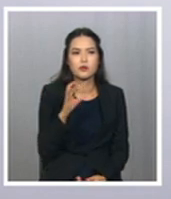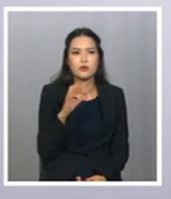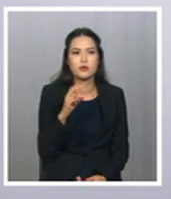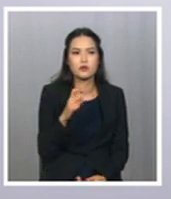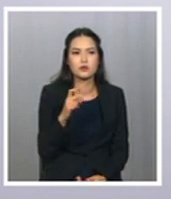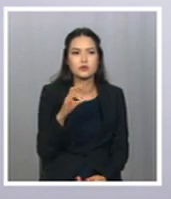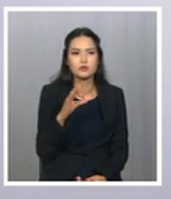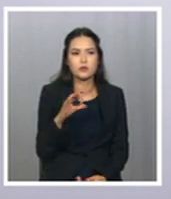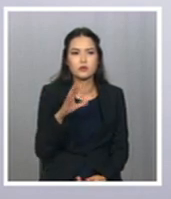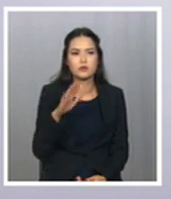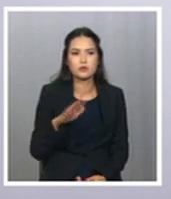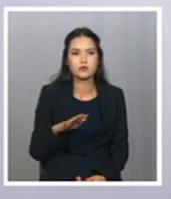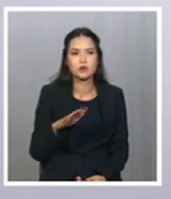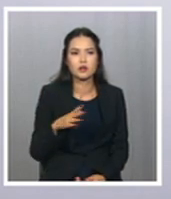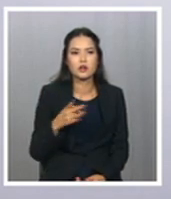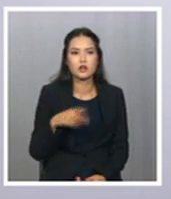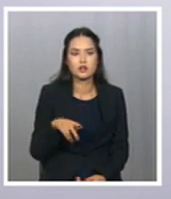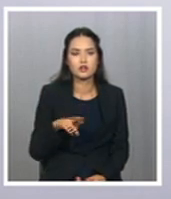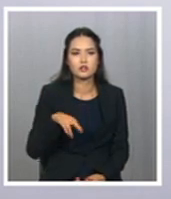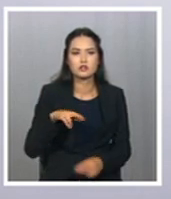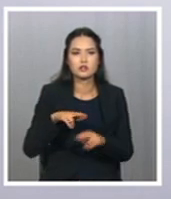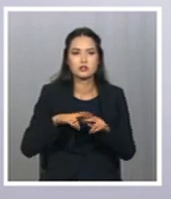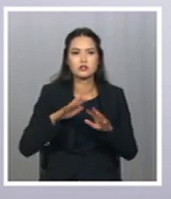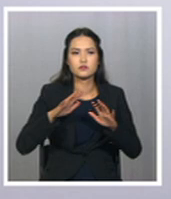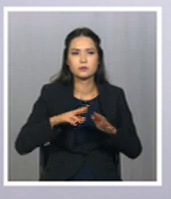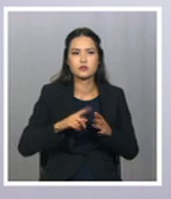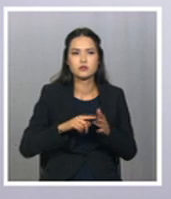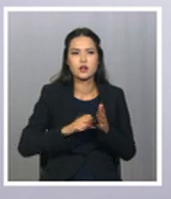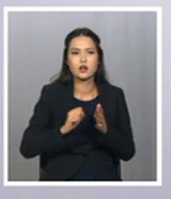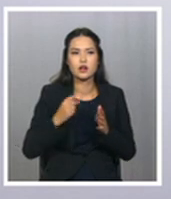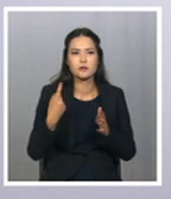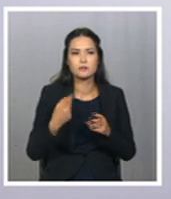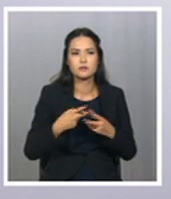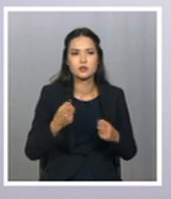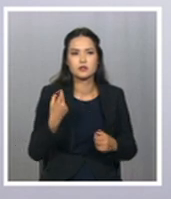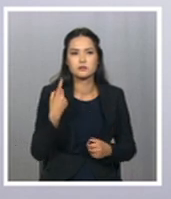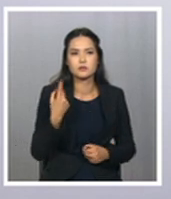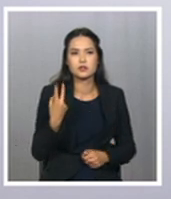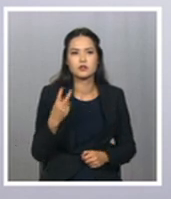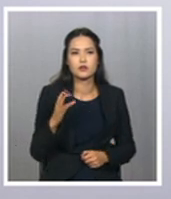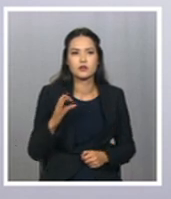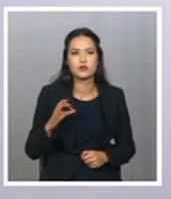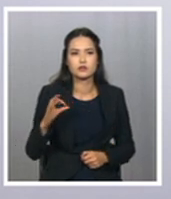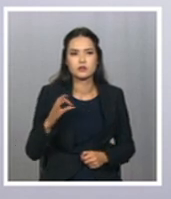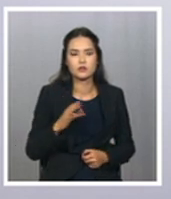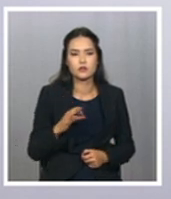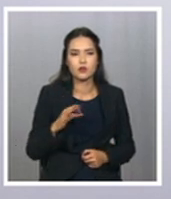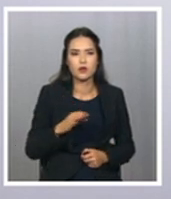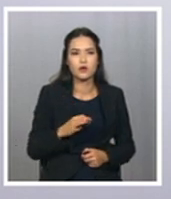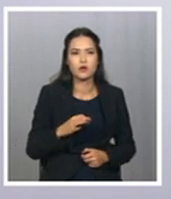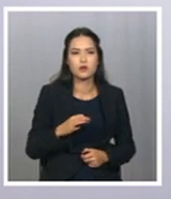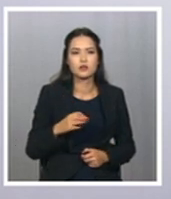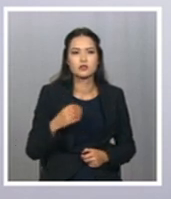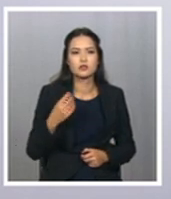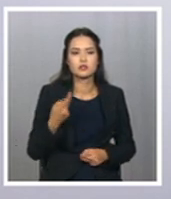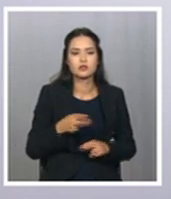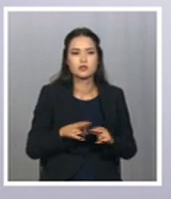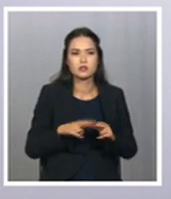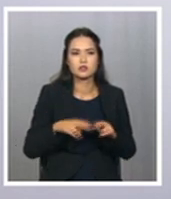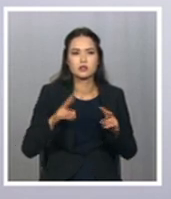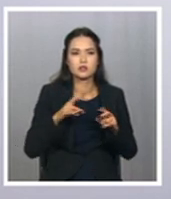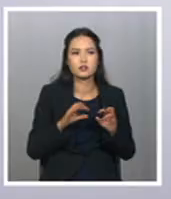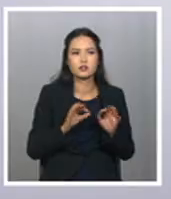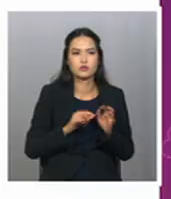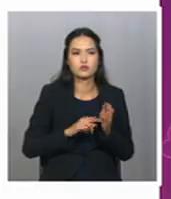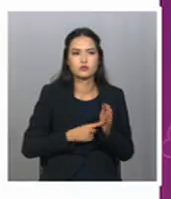жазықтығында болса, Z, яғни аппликатасы 0-ге тең болады. Яғни біз A1, 1, 2, 0 нүктесін